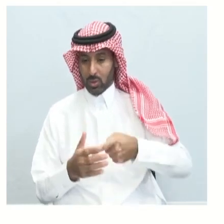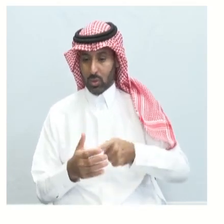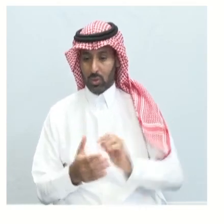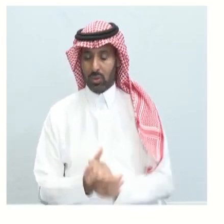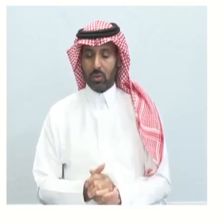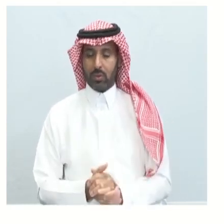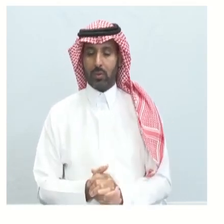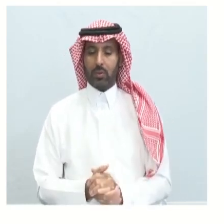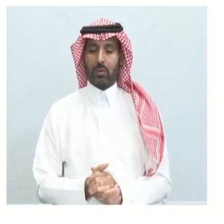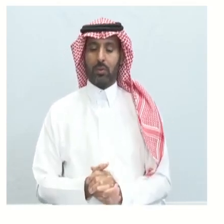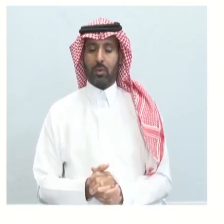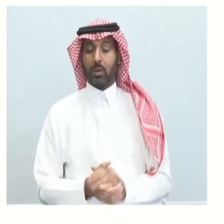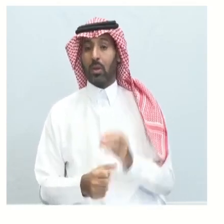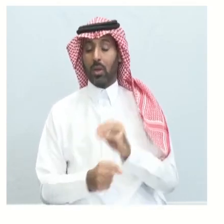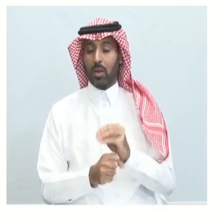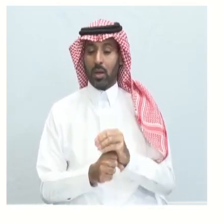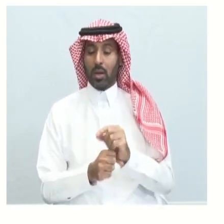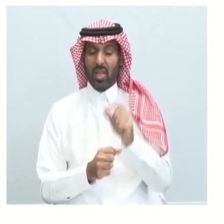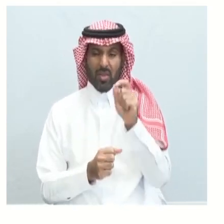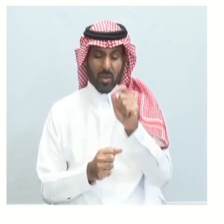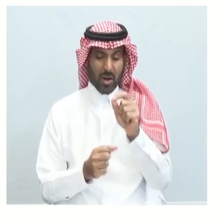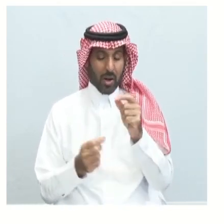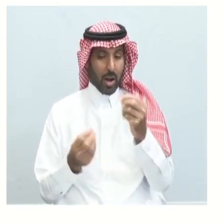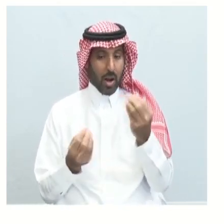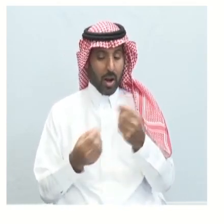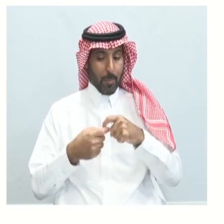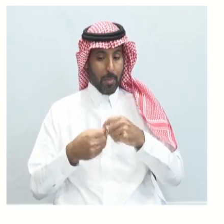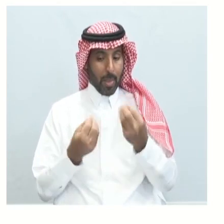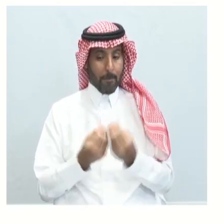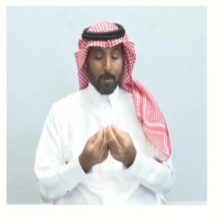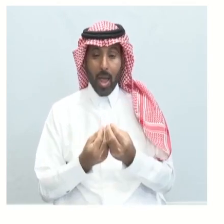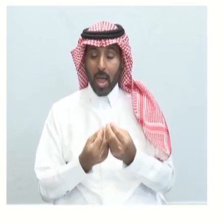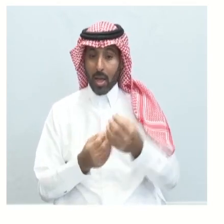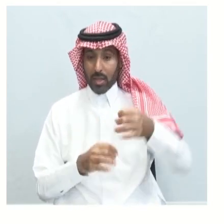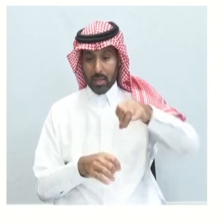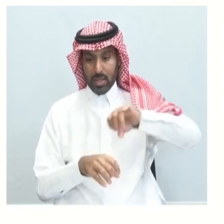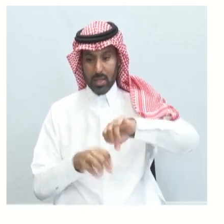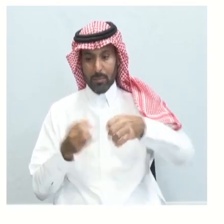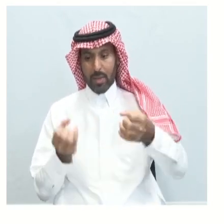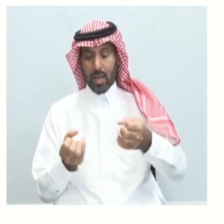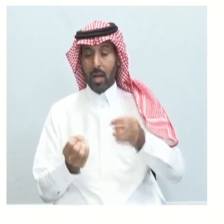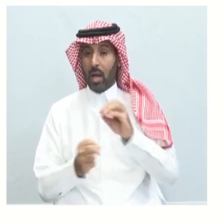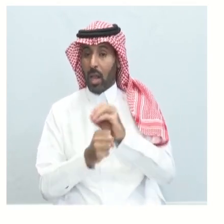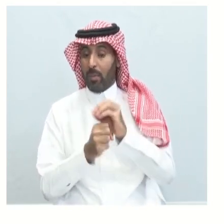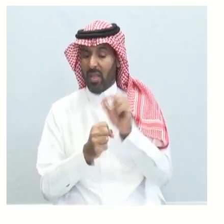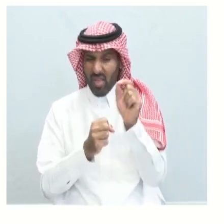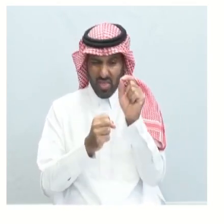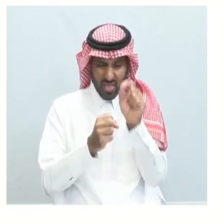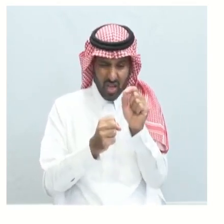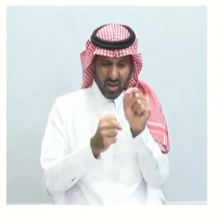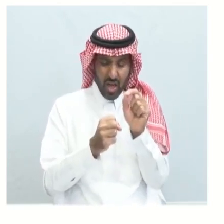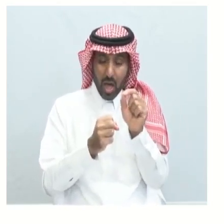ذلك بعد ذلك تطرقنا الى عمليه الربط مع الكيمياء وذكرنا بان الذره اصغر جزء من العنصر